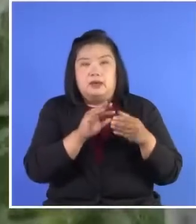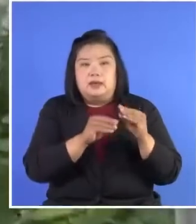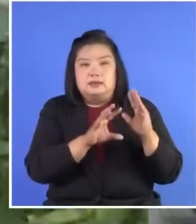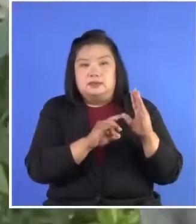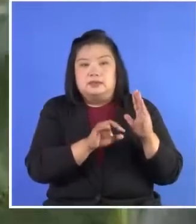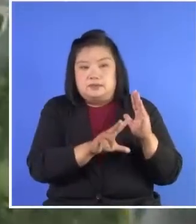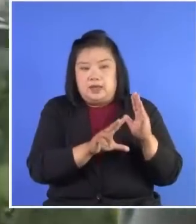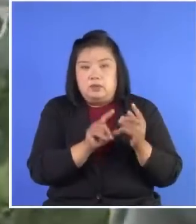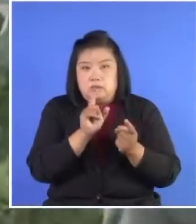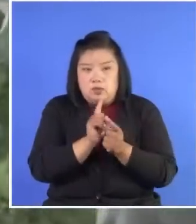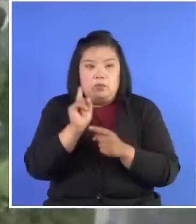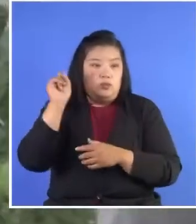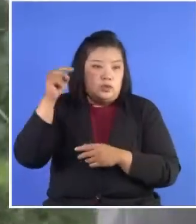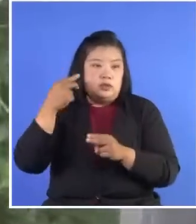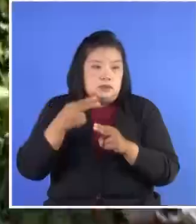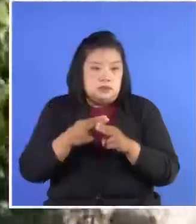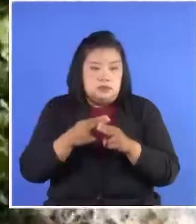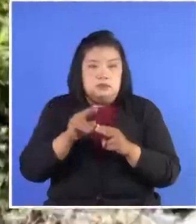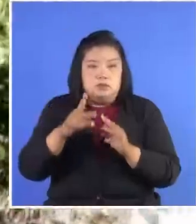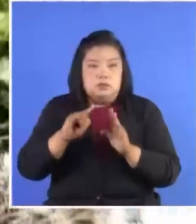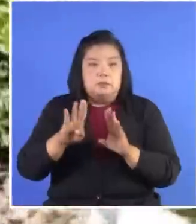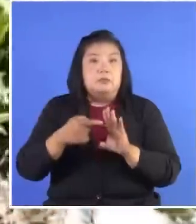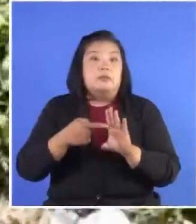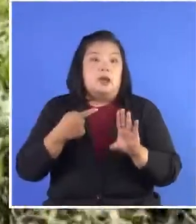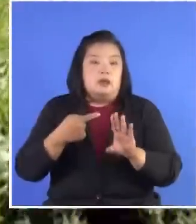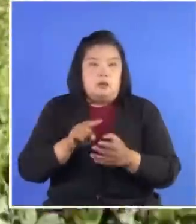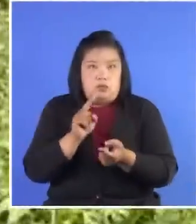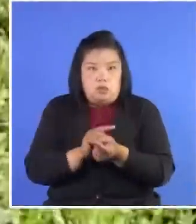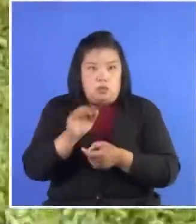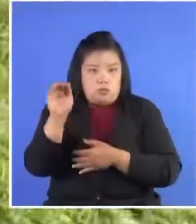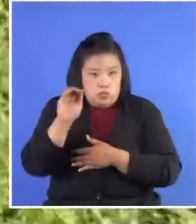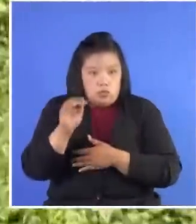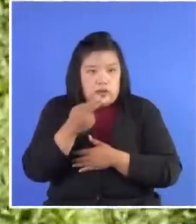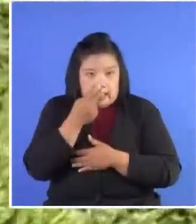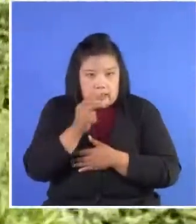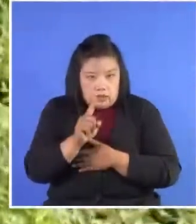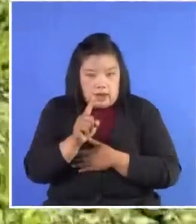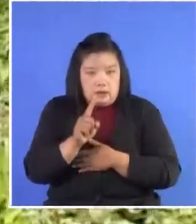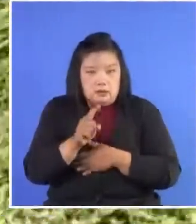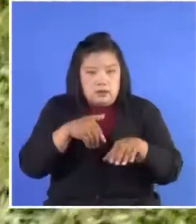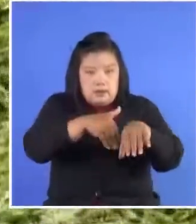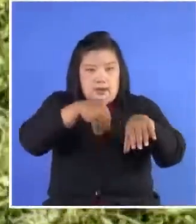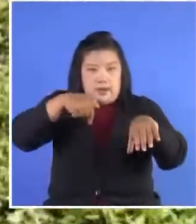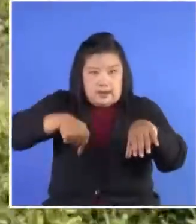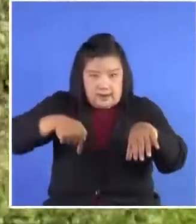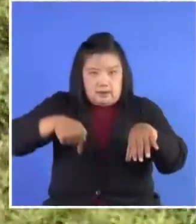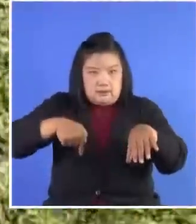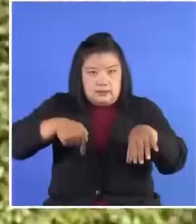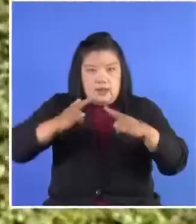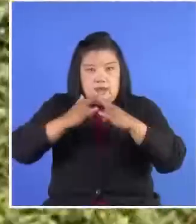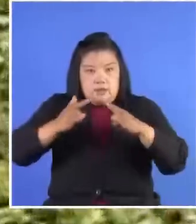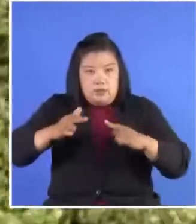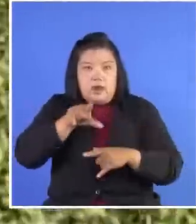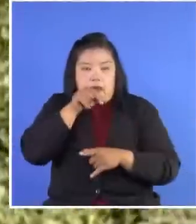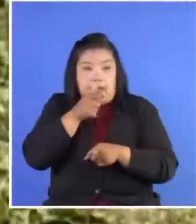บุษบาสุดไทสงเจ้าของบ้านรีบพาไปดูจุดที่พบงูเห่าบริเวณเล้าไก่หลังบ้านระหว่างที่เจ้าหน้าที่มาถึงเนี่ยนะคะงู